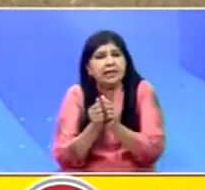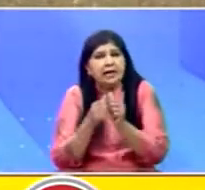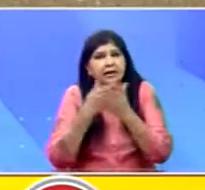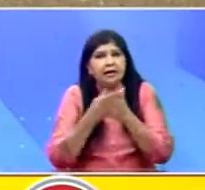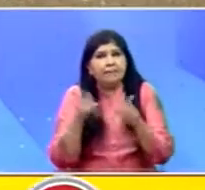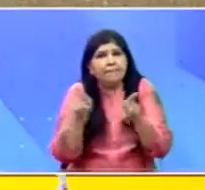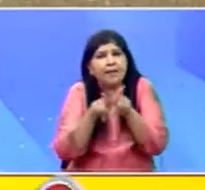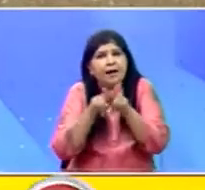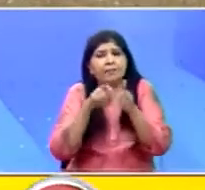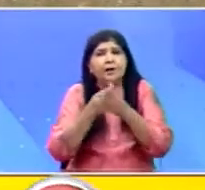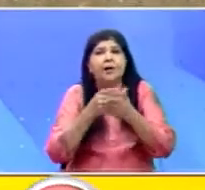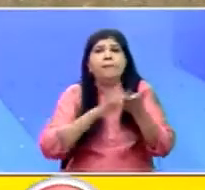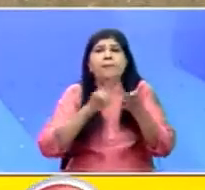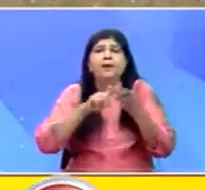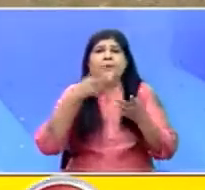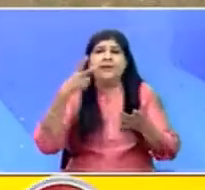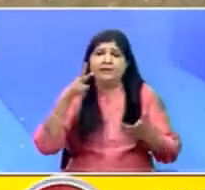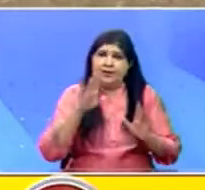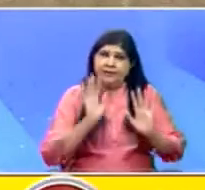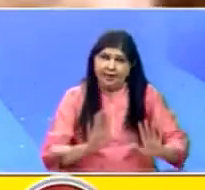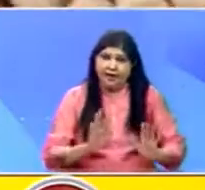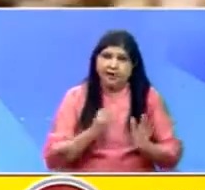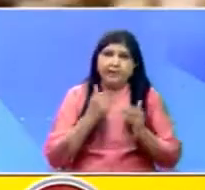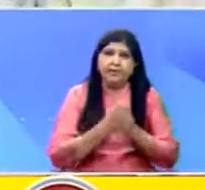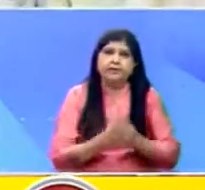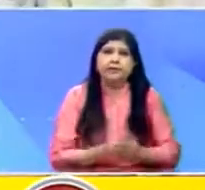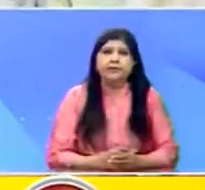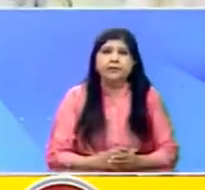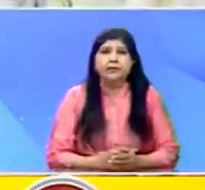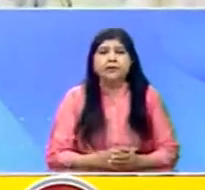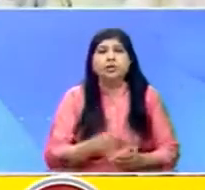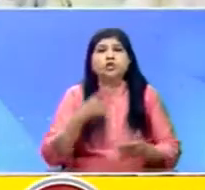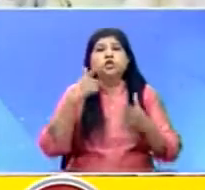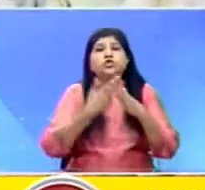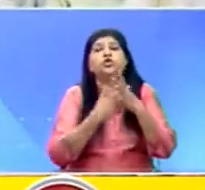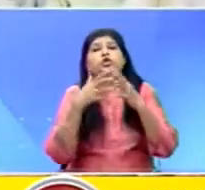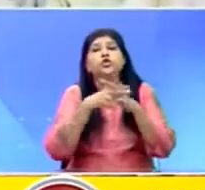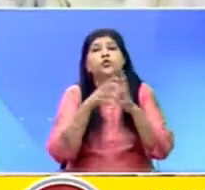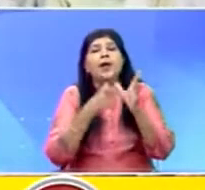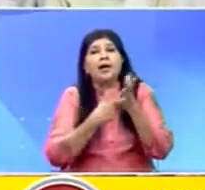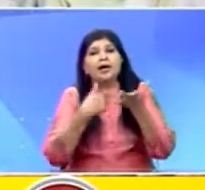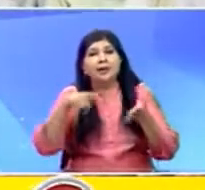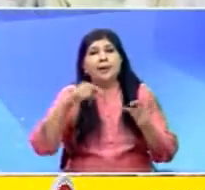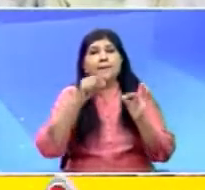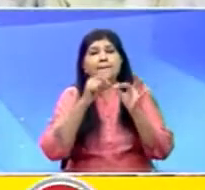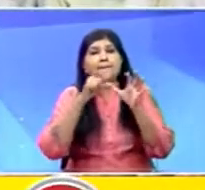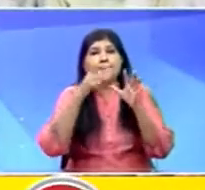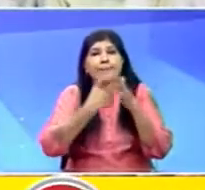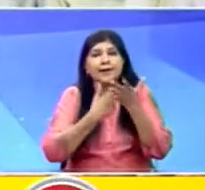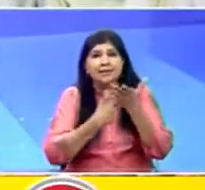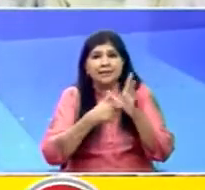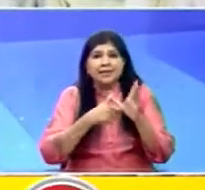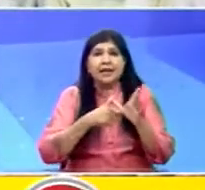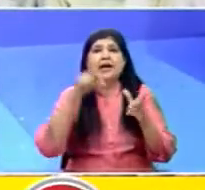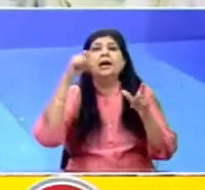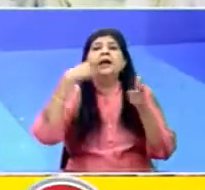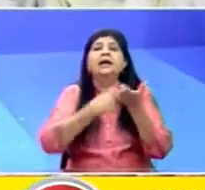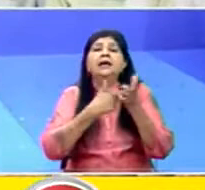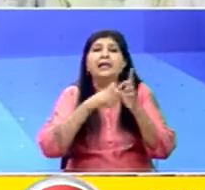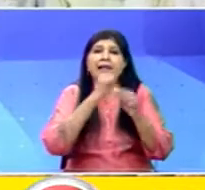भी बहुत विविधताएं पाई जाती हैं। ज्वार, बाजरा, रागी,